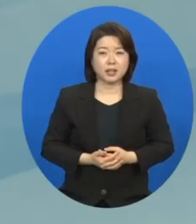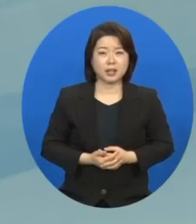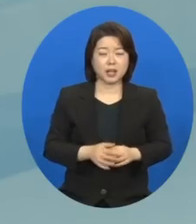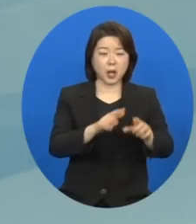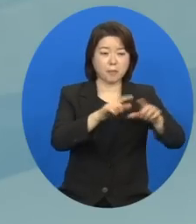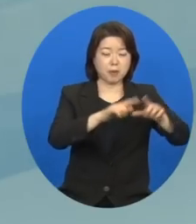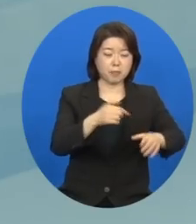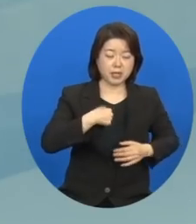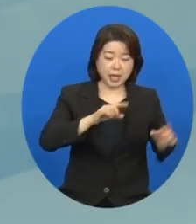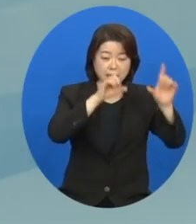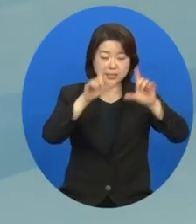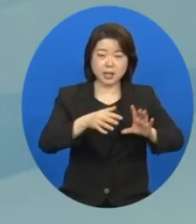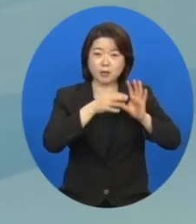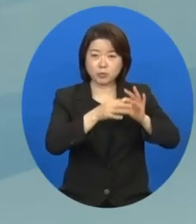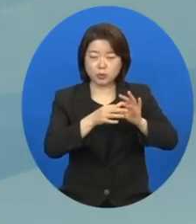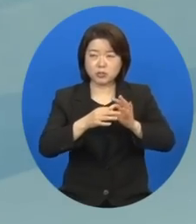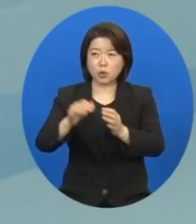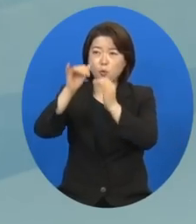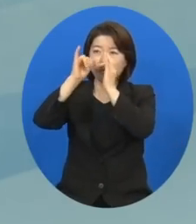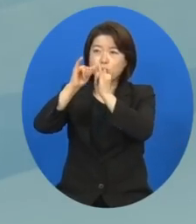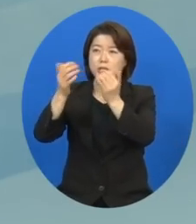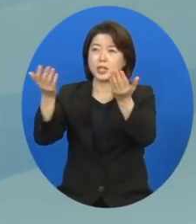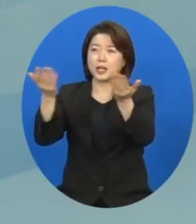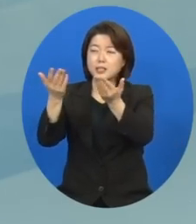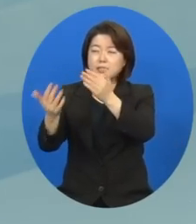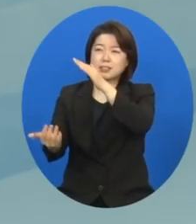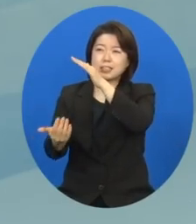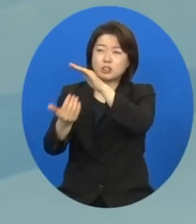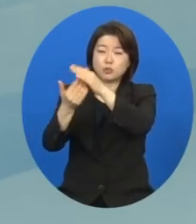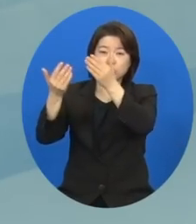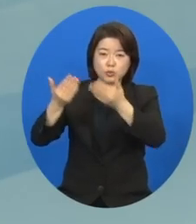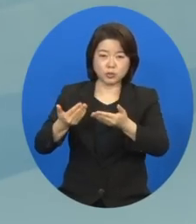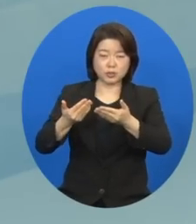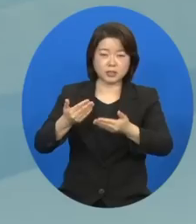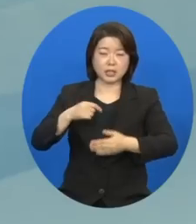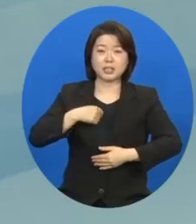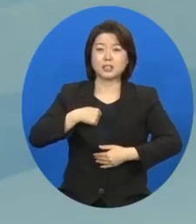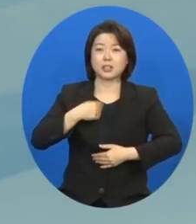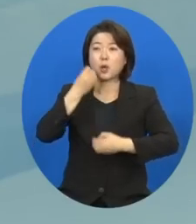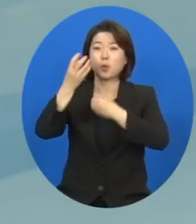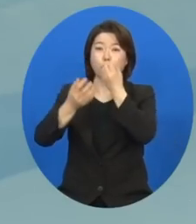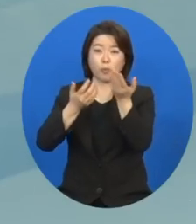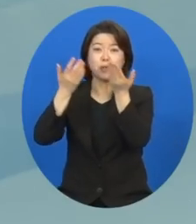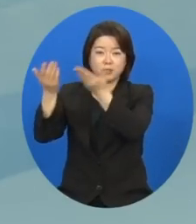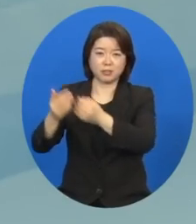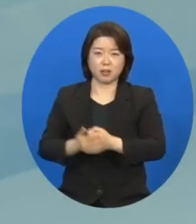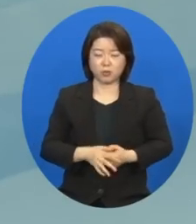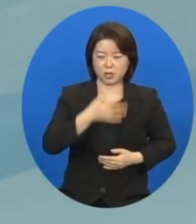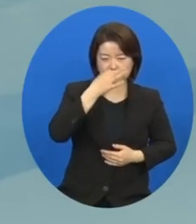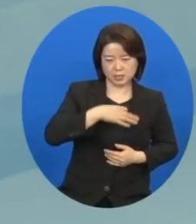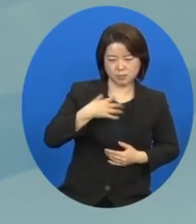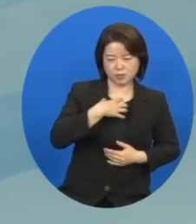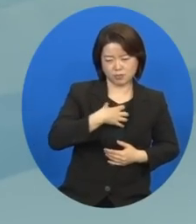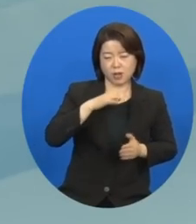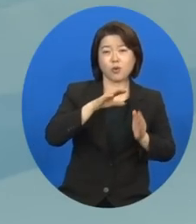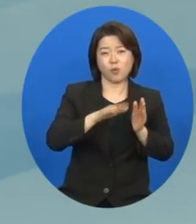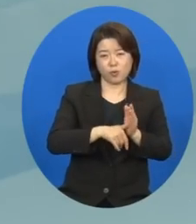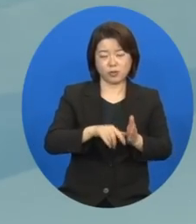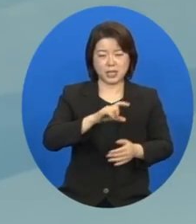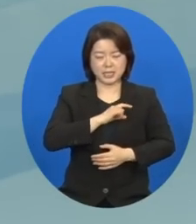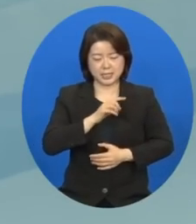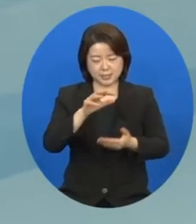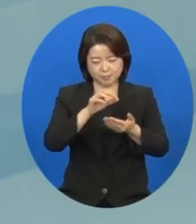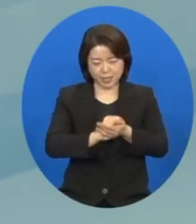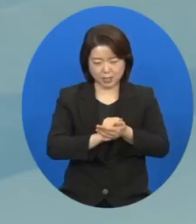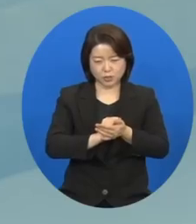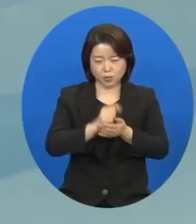평범한 저의 삶을 통해서 위대한 일을 이루실 것이다 라는 그렇게 고백을 합니다. 그래서 힘들고 괴로울 때마다 이름을 붙잡고